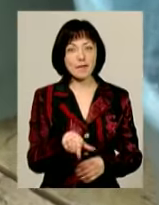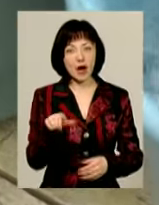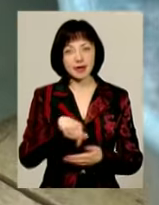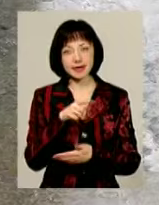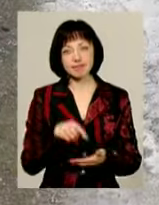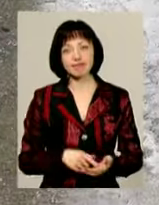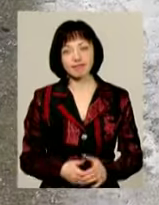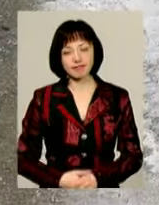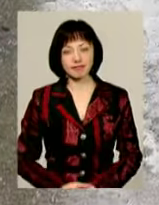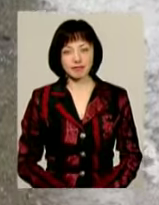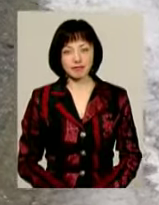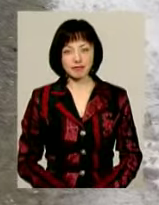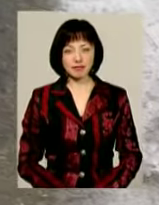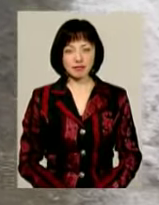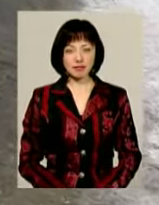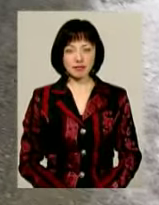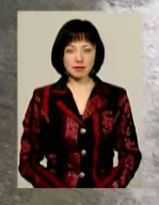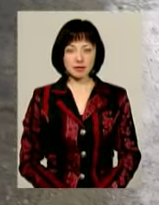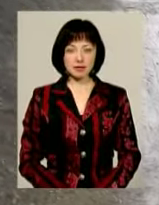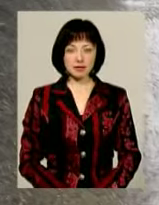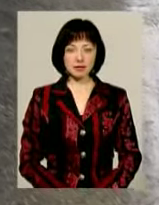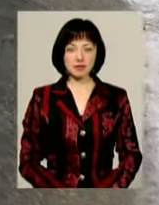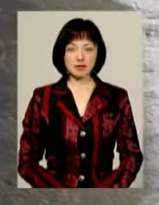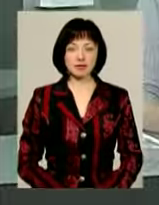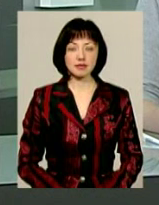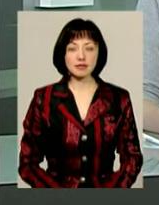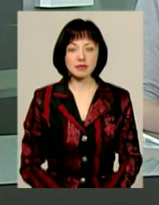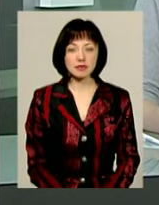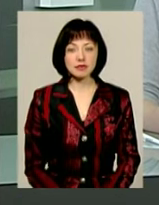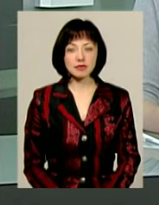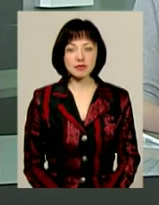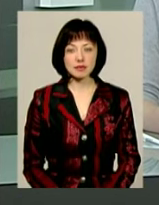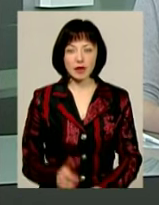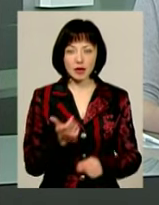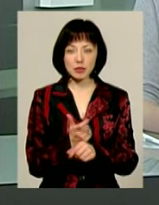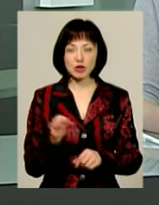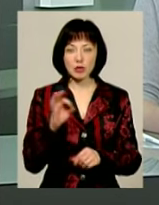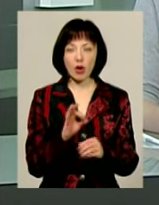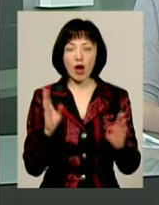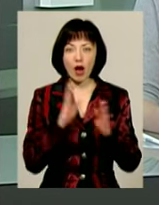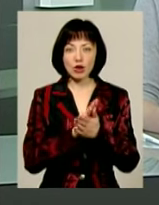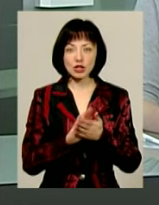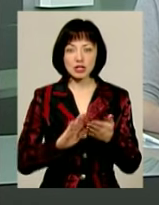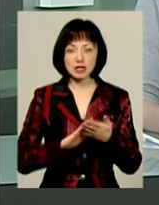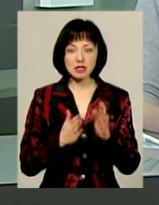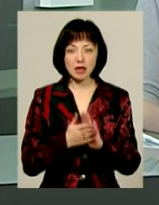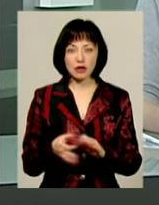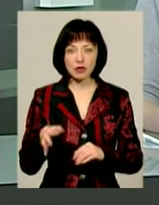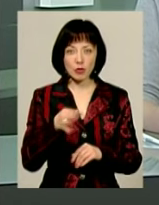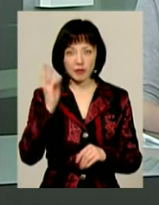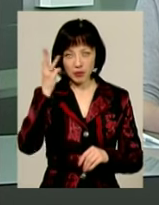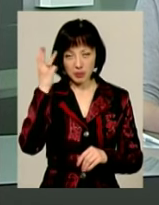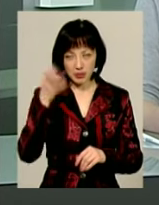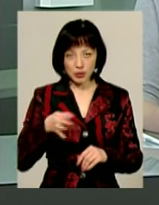Русіна, Володимир Саприкін з Хмельницького району для інформаційного випуску. Більше про екологічний стан в краї загалом та у